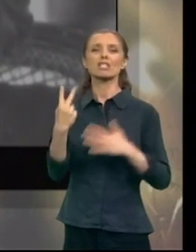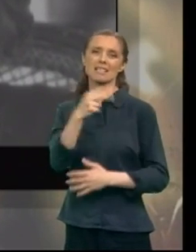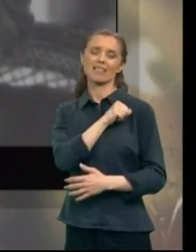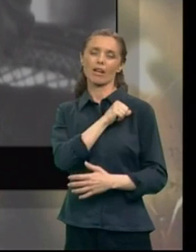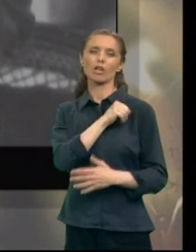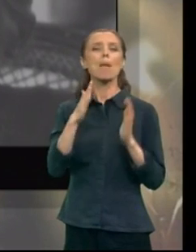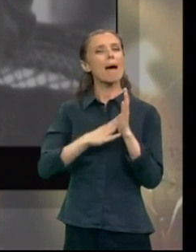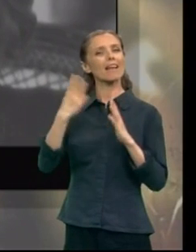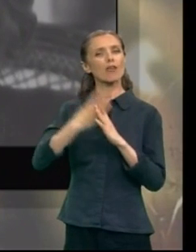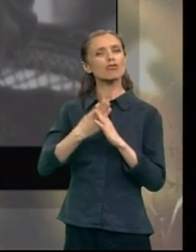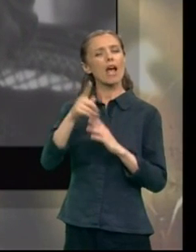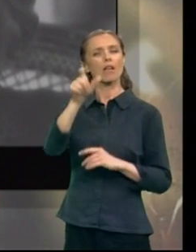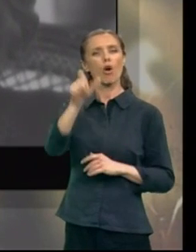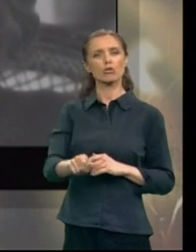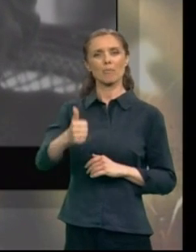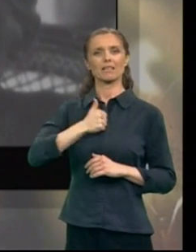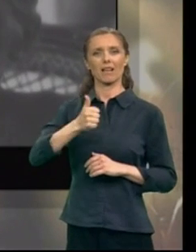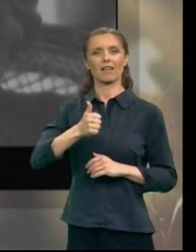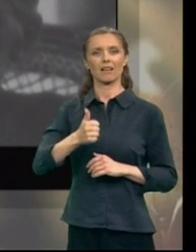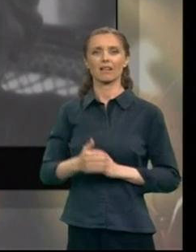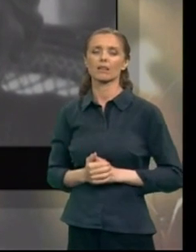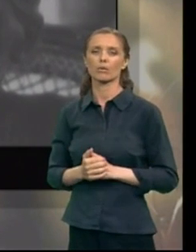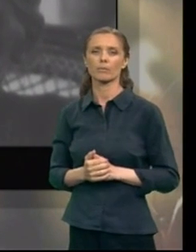Margaret Steiff, osoba sa integritetom.